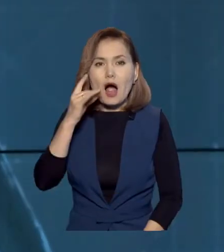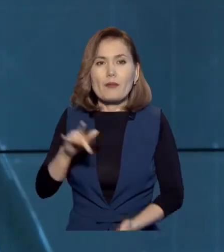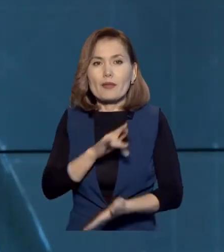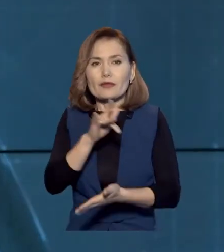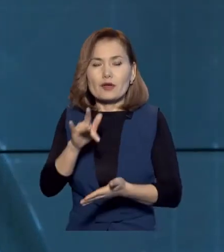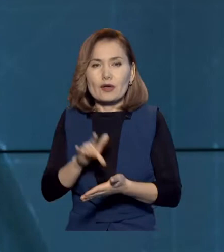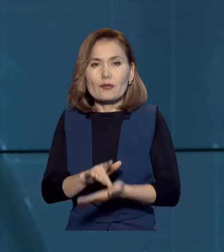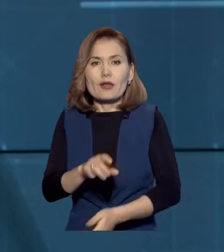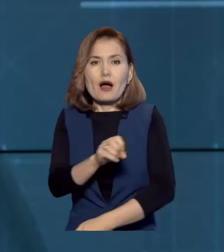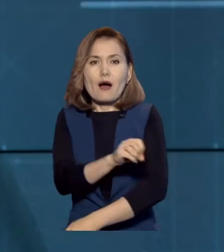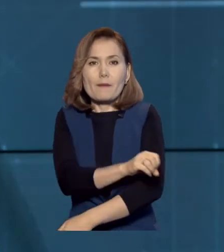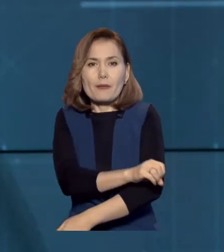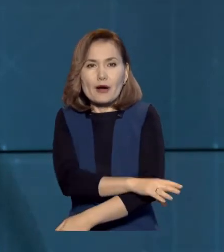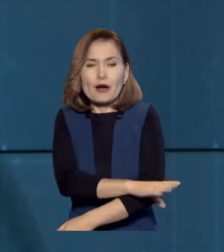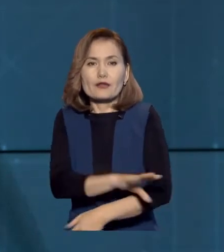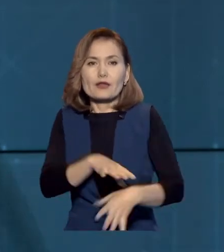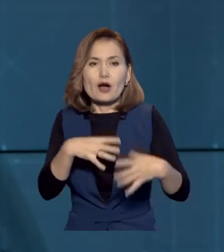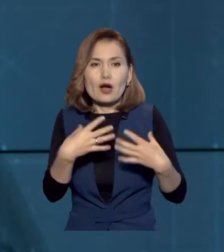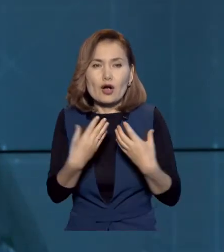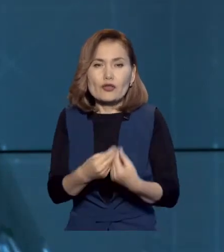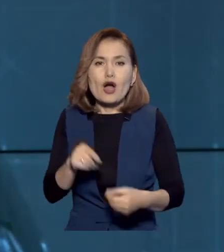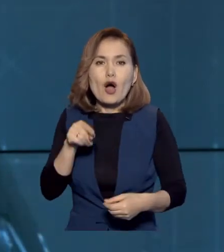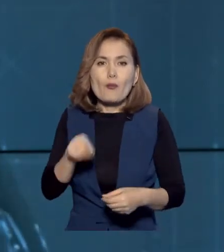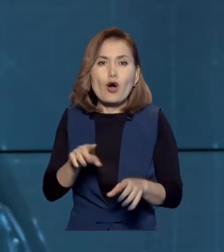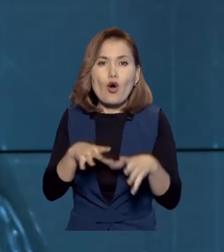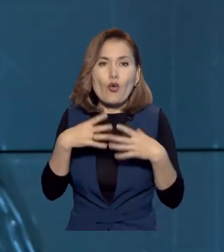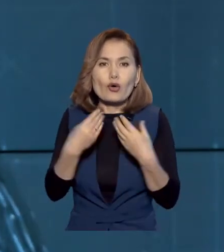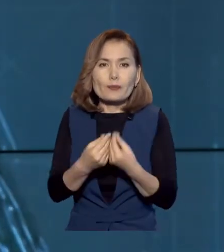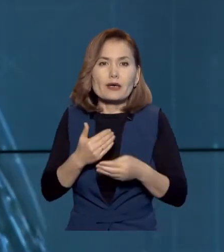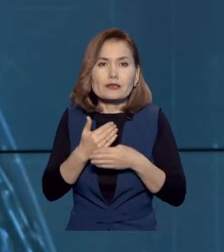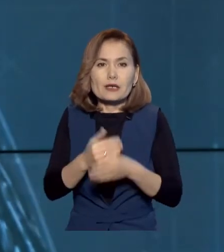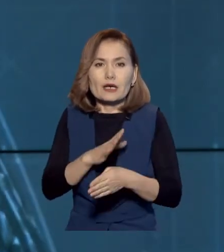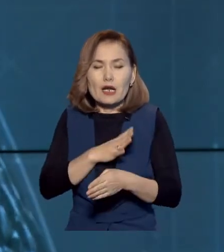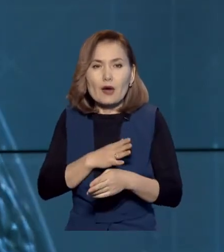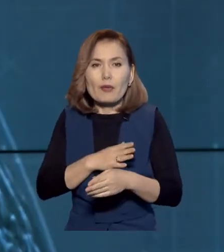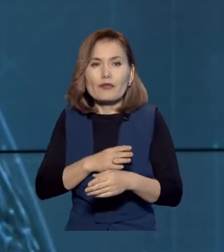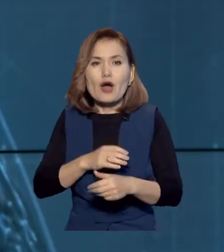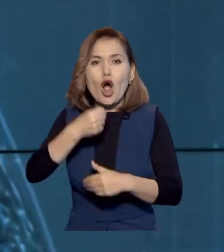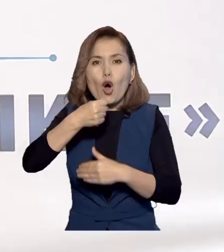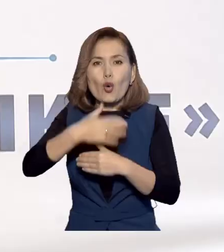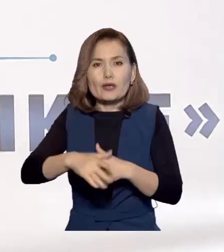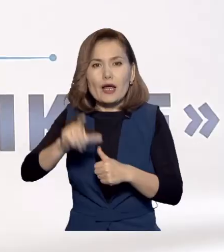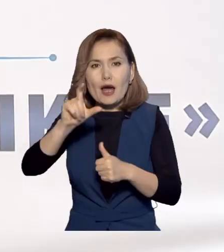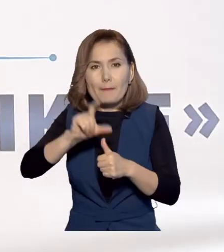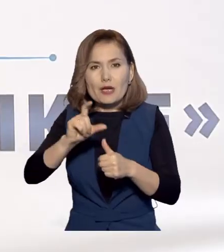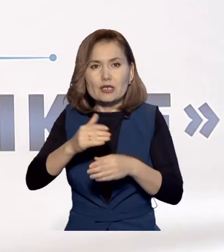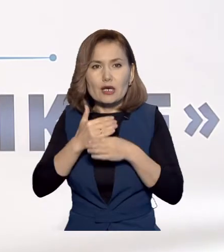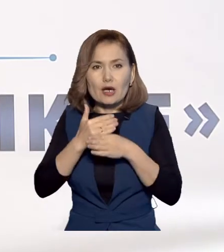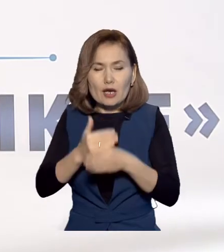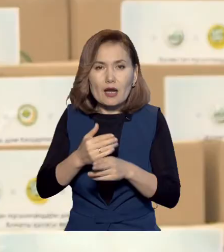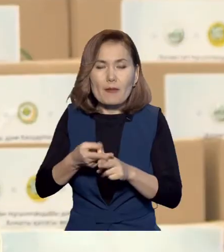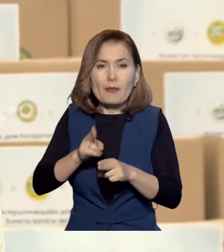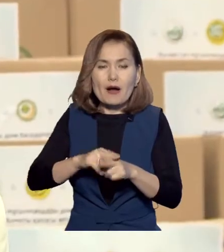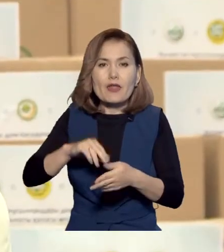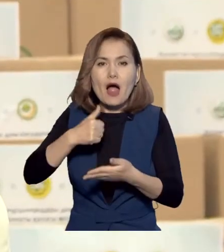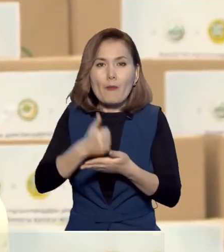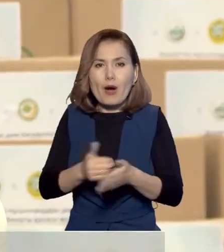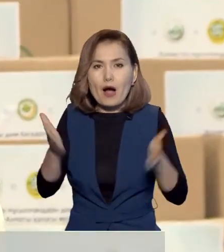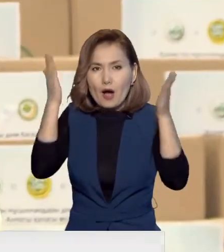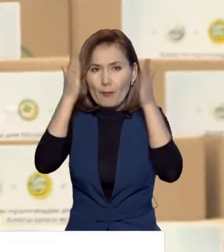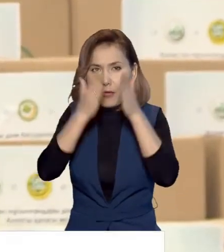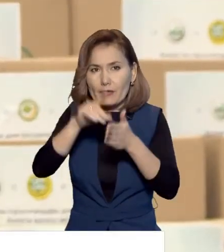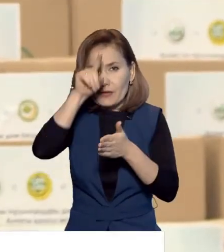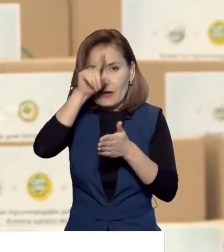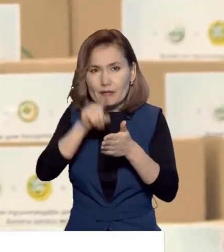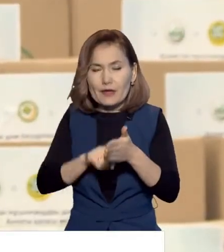Алматыда тұрмысы төмен 1000 отбасыға көмек көрсетілді. Орталық мешіттің бастамасымен ұйымдастырылған қайырымдылық шарасына бас муфти Наурызбай